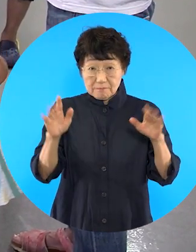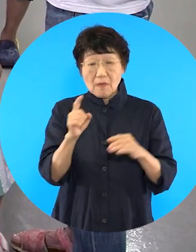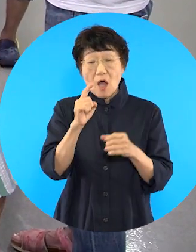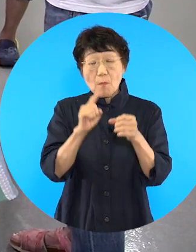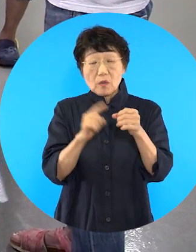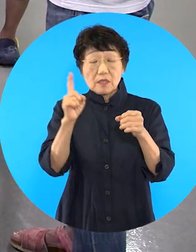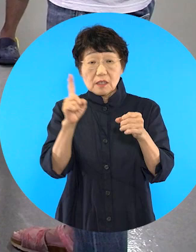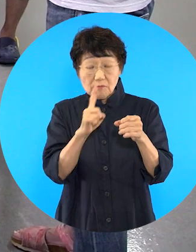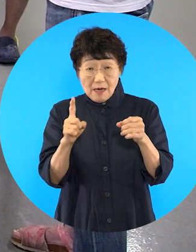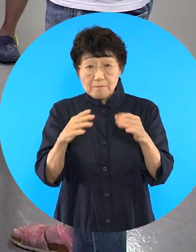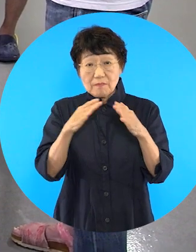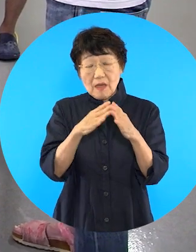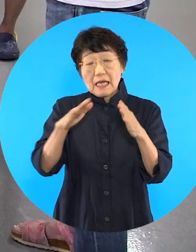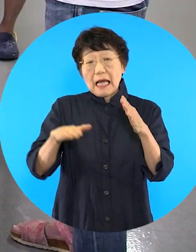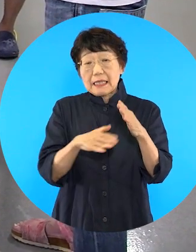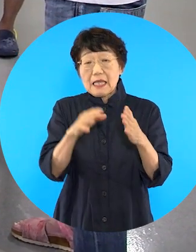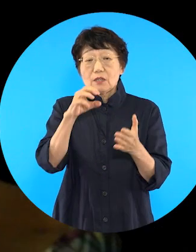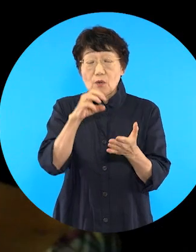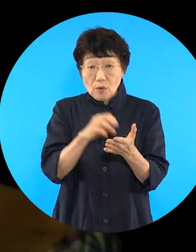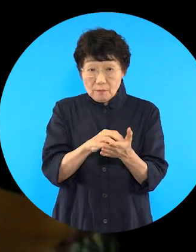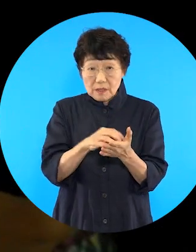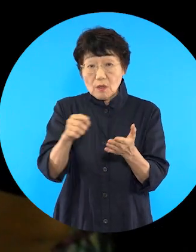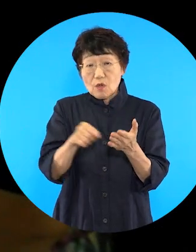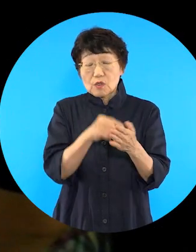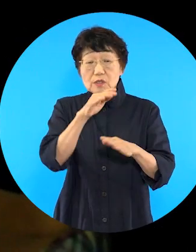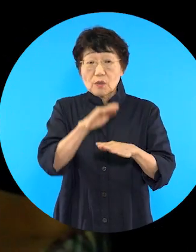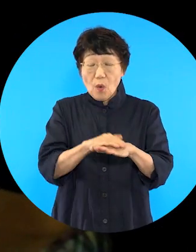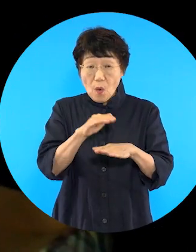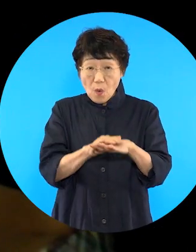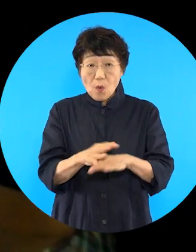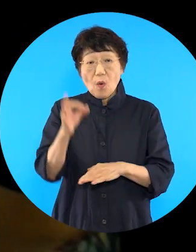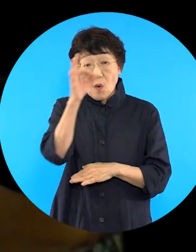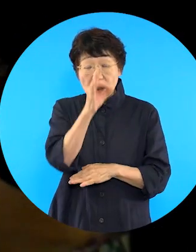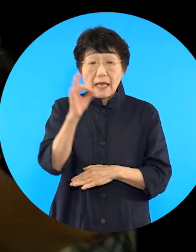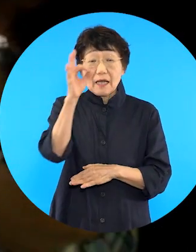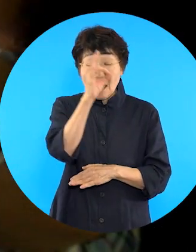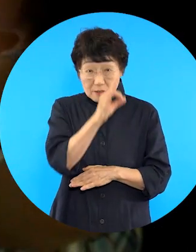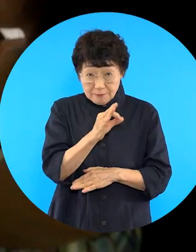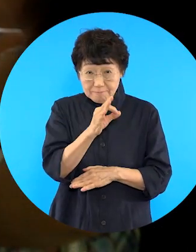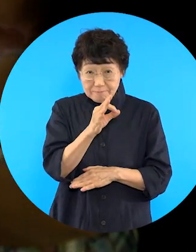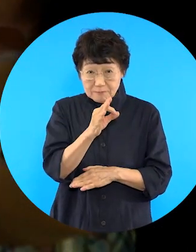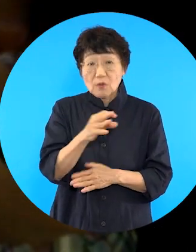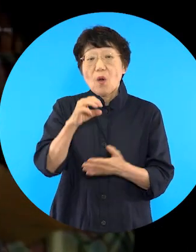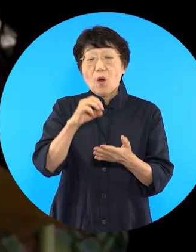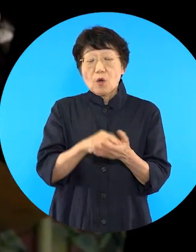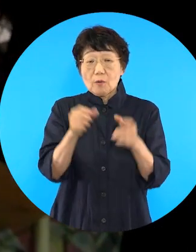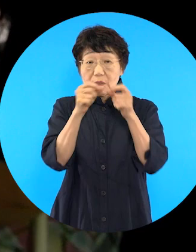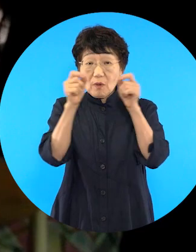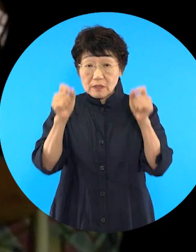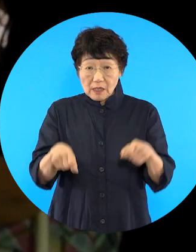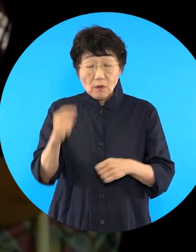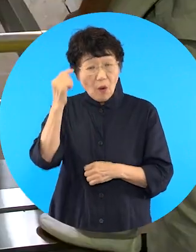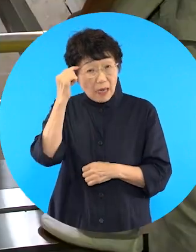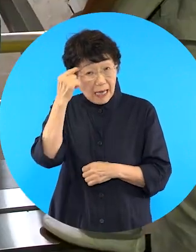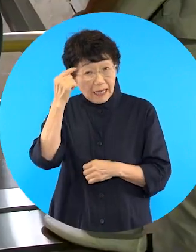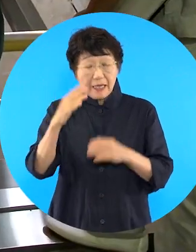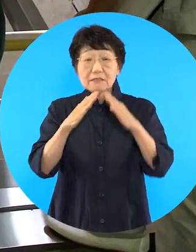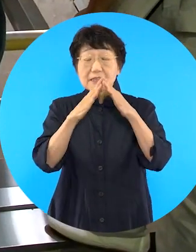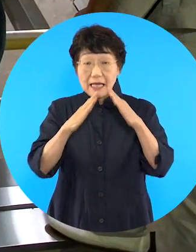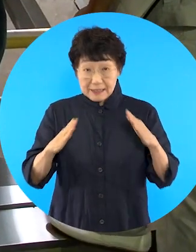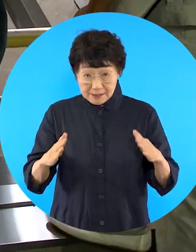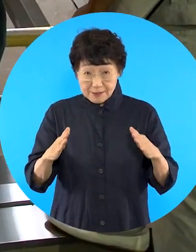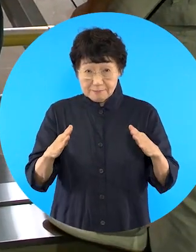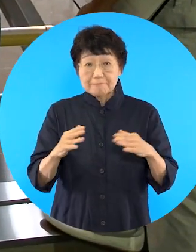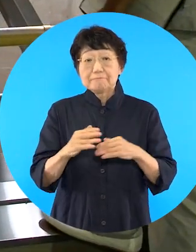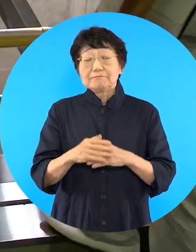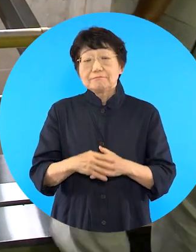このイベントは、家庭から出たゴミが清掃工場でどのように処理されているか見学し、ゴミ問題について考えて